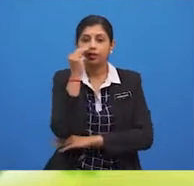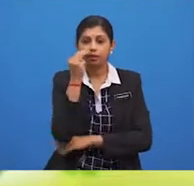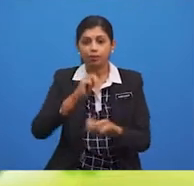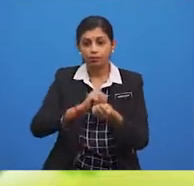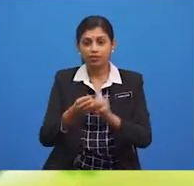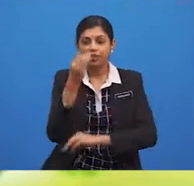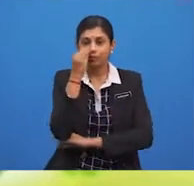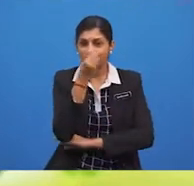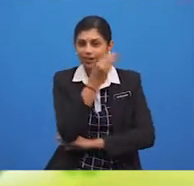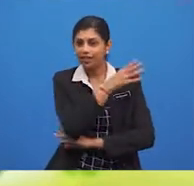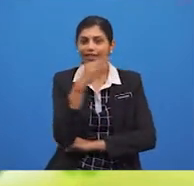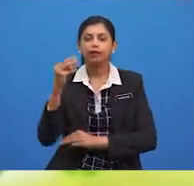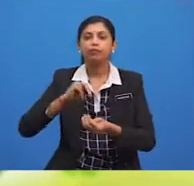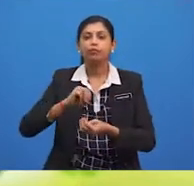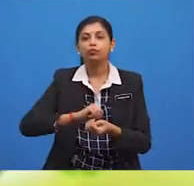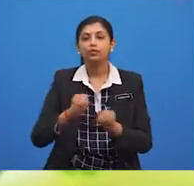Baiklah murid-murid,